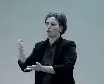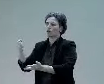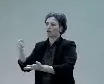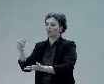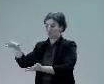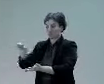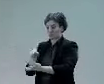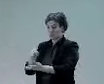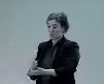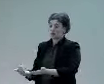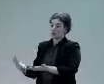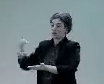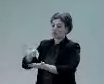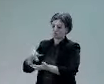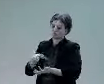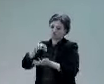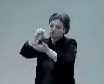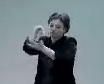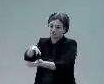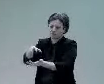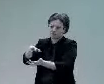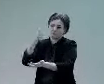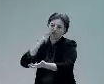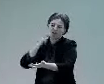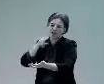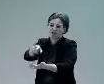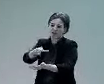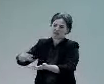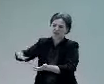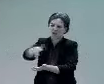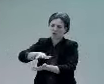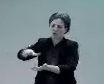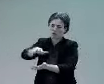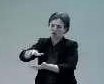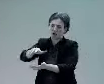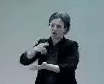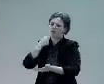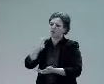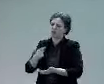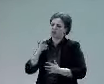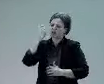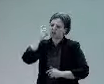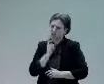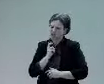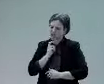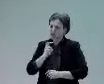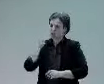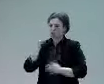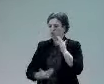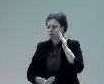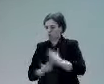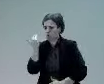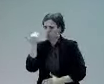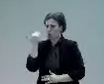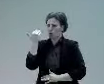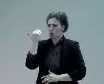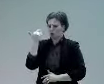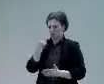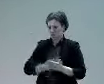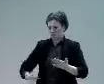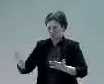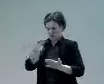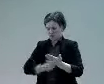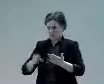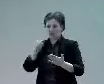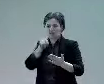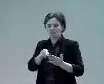reinvestirli invece nell'economia verde e circolare. Quando parliamo di Green New Deal, è davvero apprezzato che questa maggioranza lo